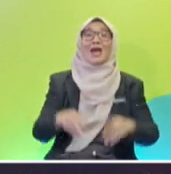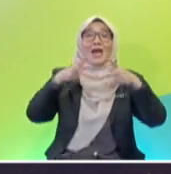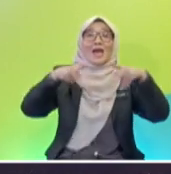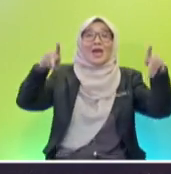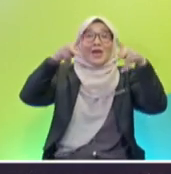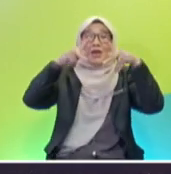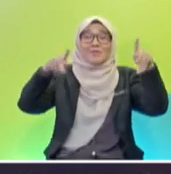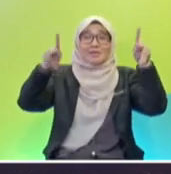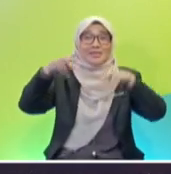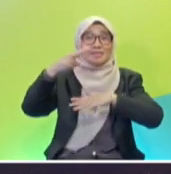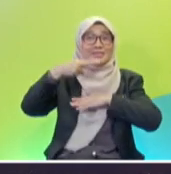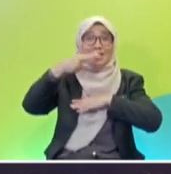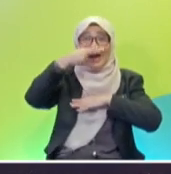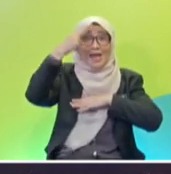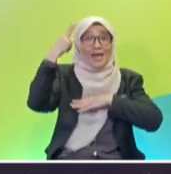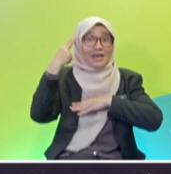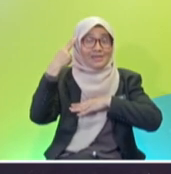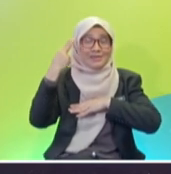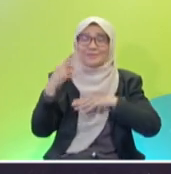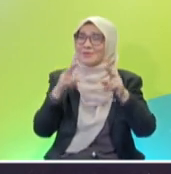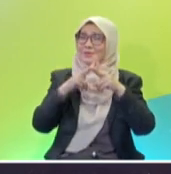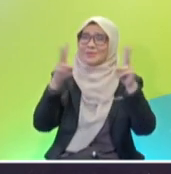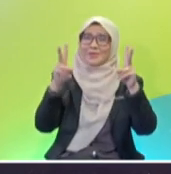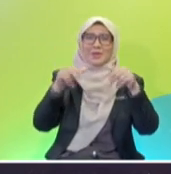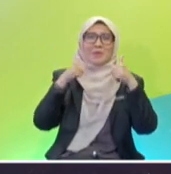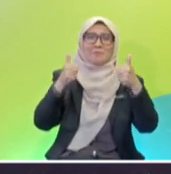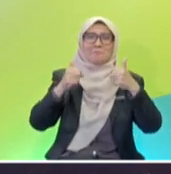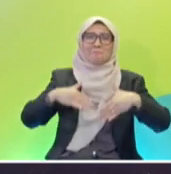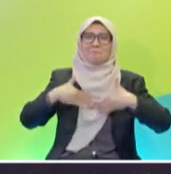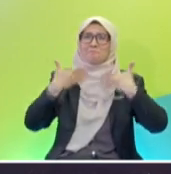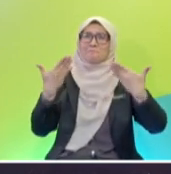Prestasi Hanif dan murid-murid pun sangat membanggakan, sangat